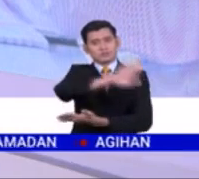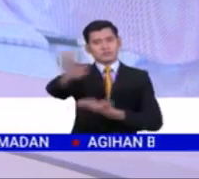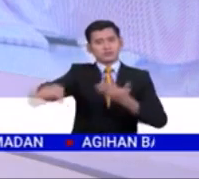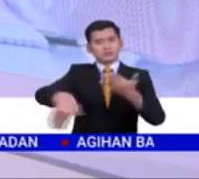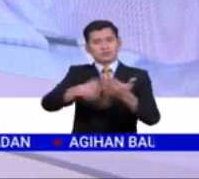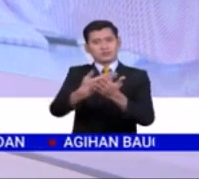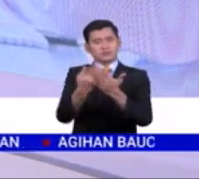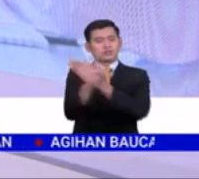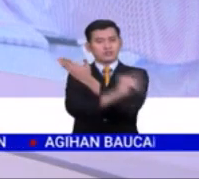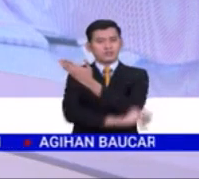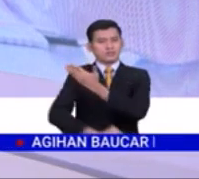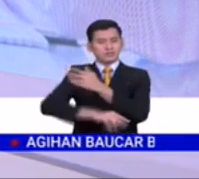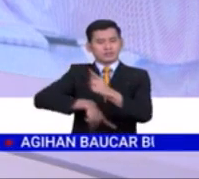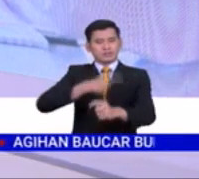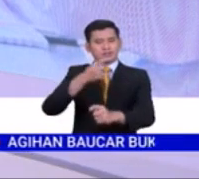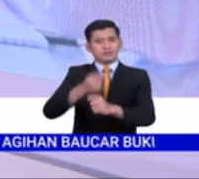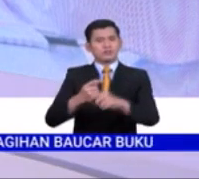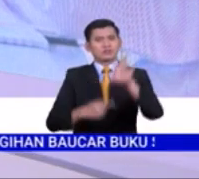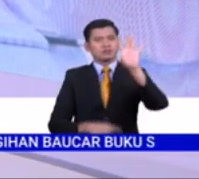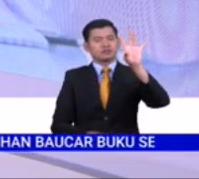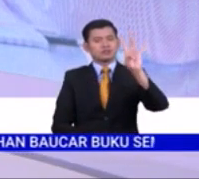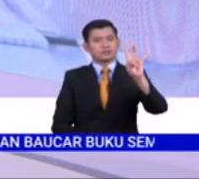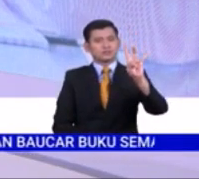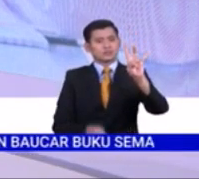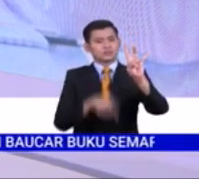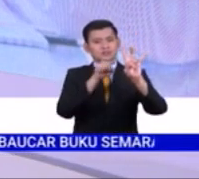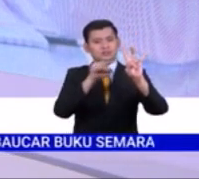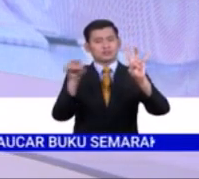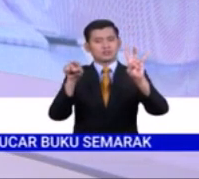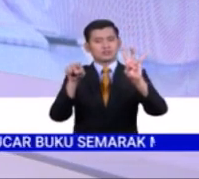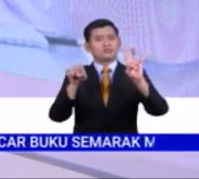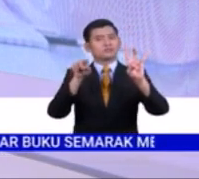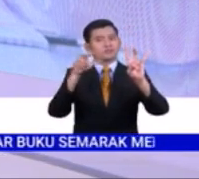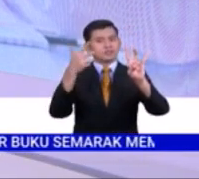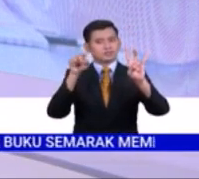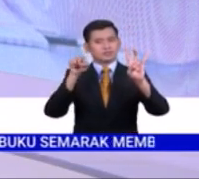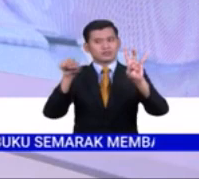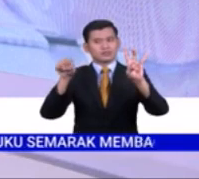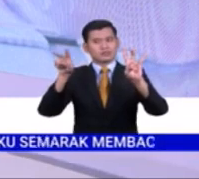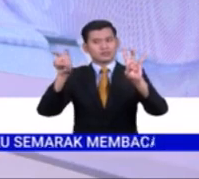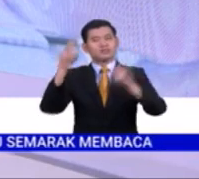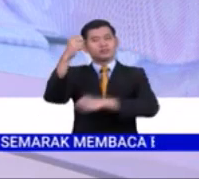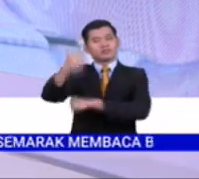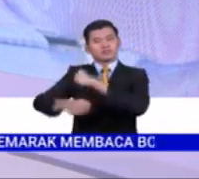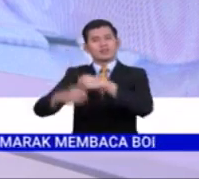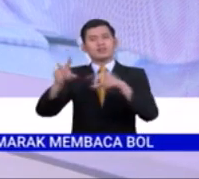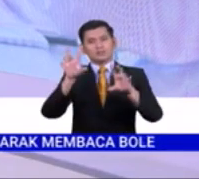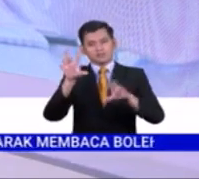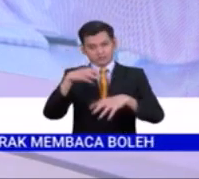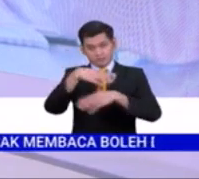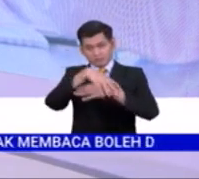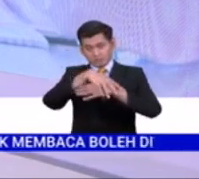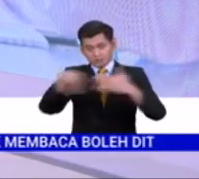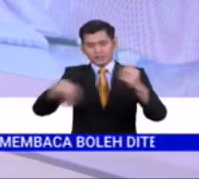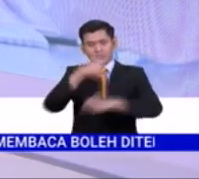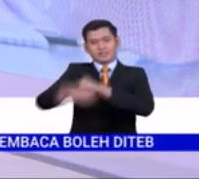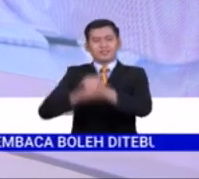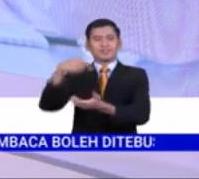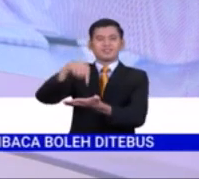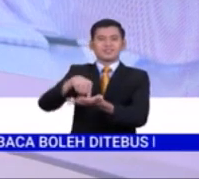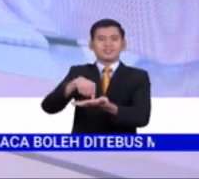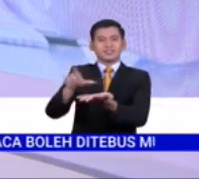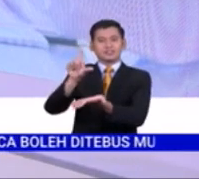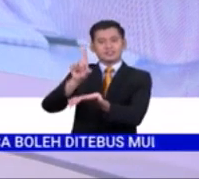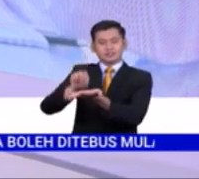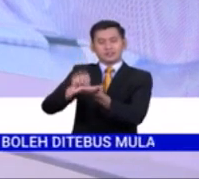pada RM7, RM13 dan RM20 bagi tahun ini. Wartawan Hanisma Ismail